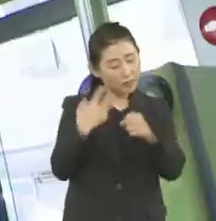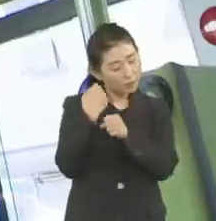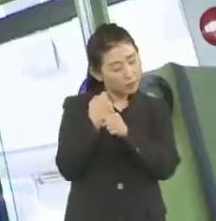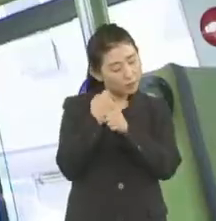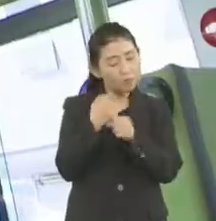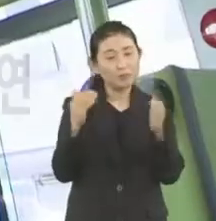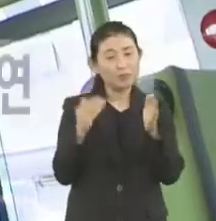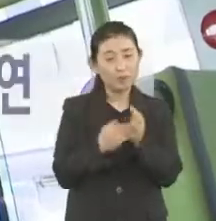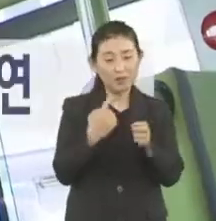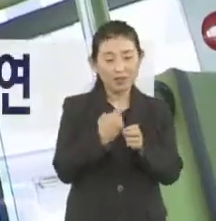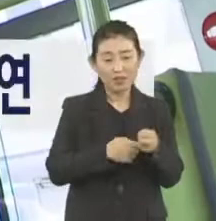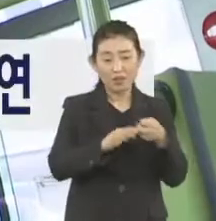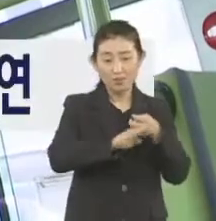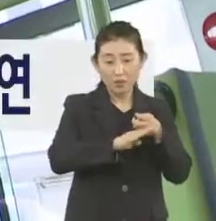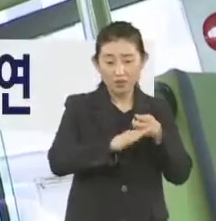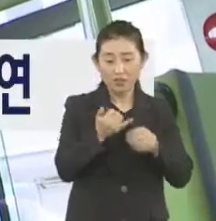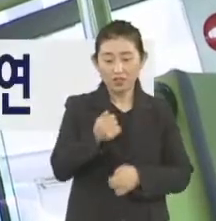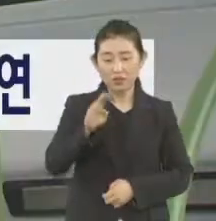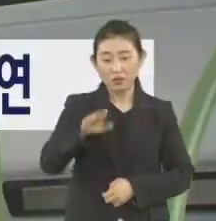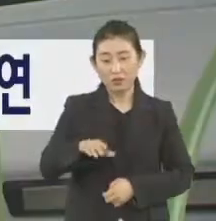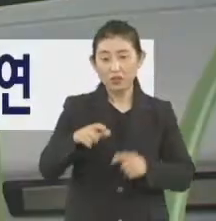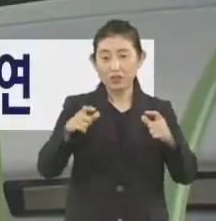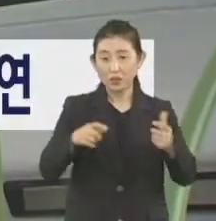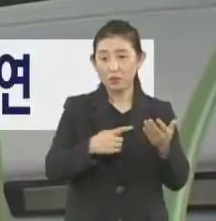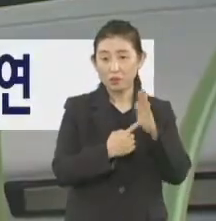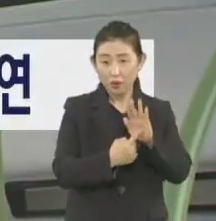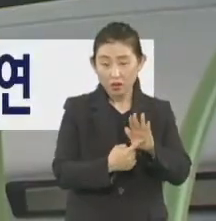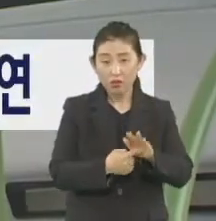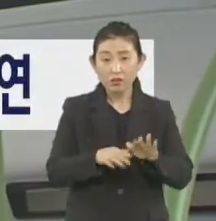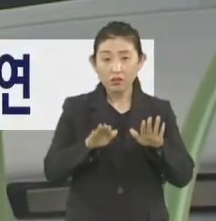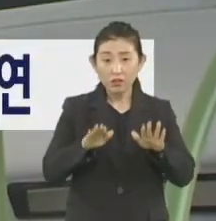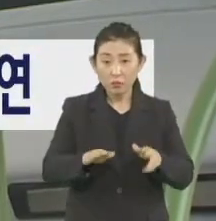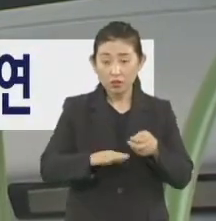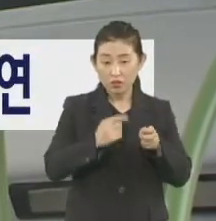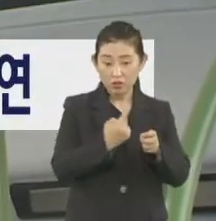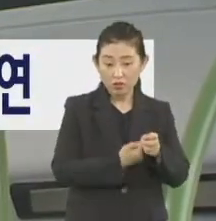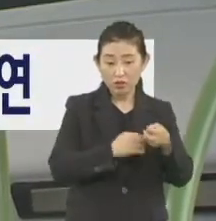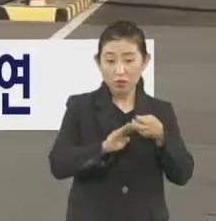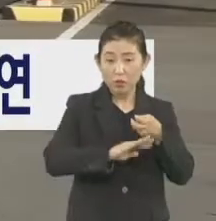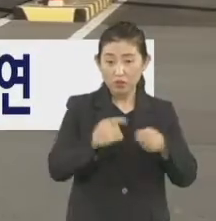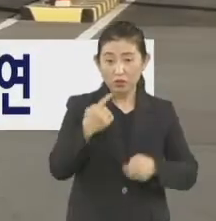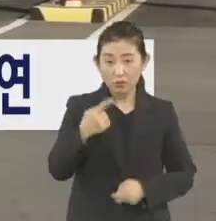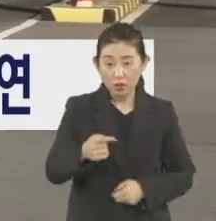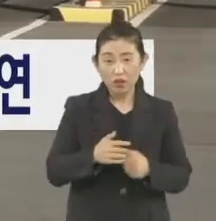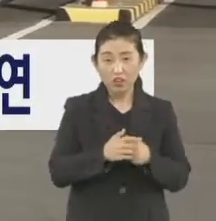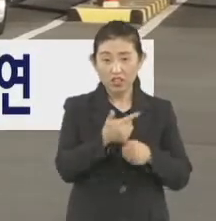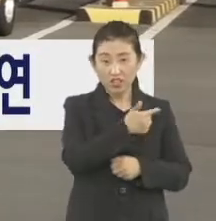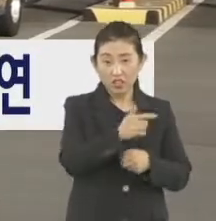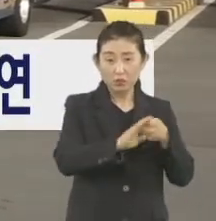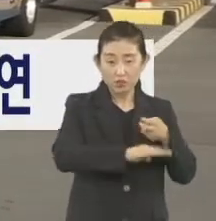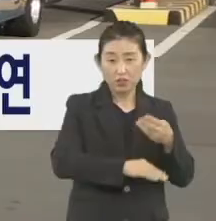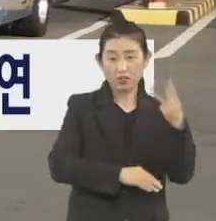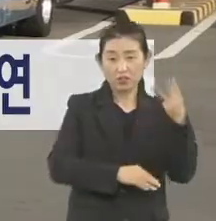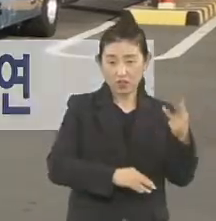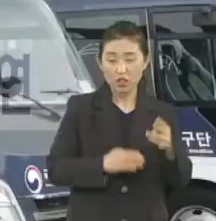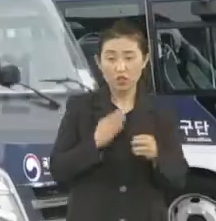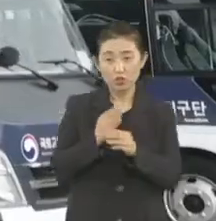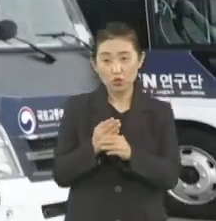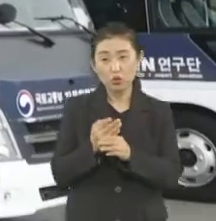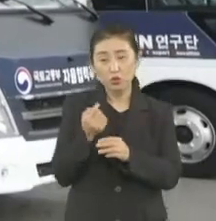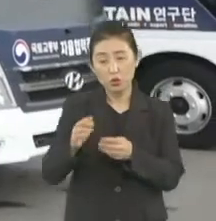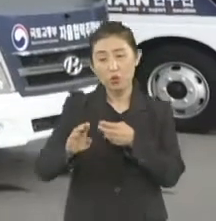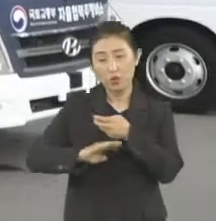개발한 자율주행 버스를 세종에서 선보였습니다. 이번에 개발된 자율주행 버스는 대형 버스 3대, 중소형